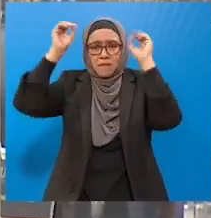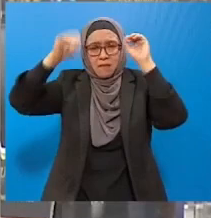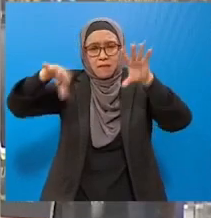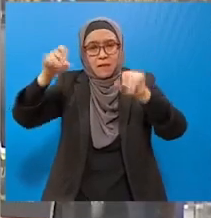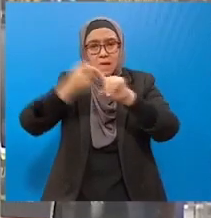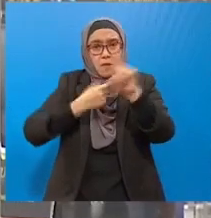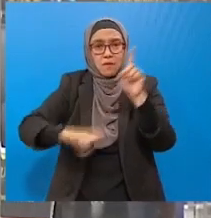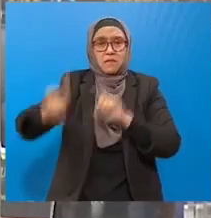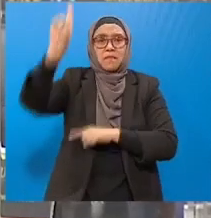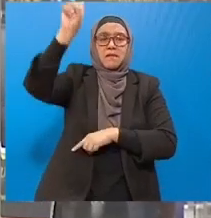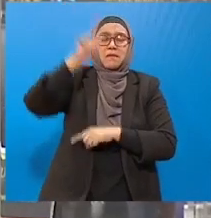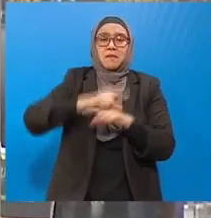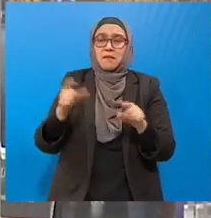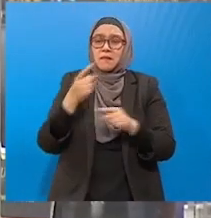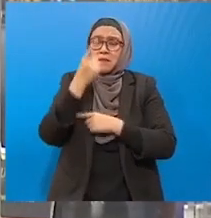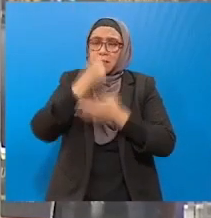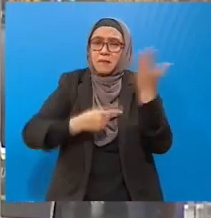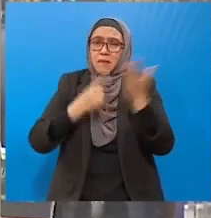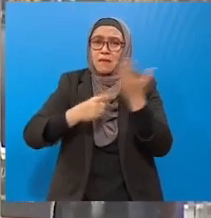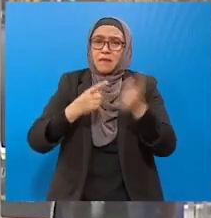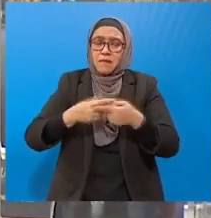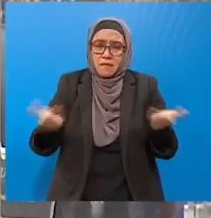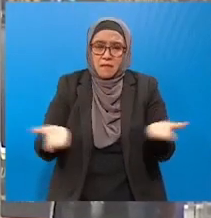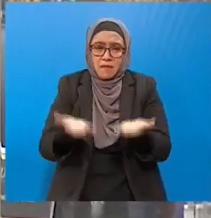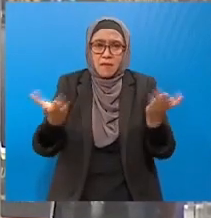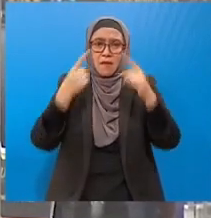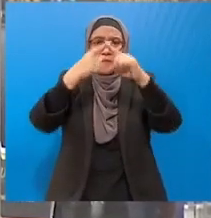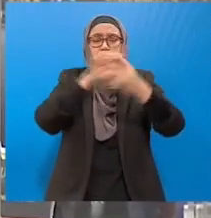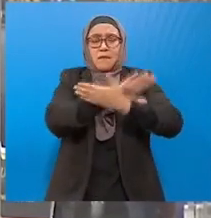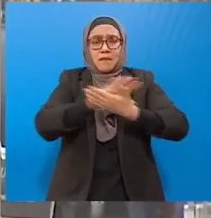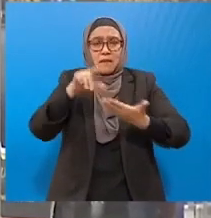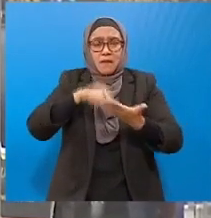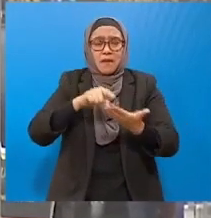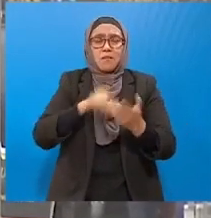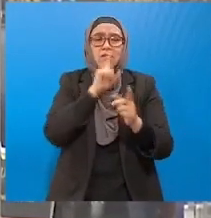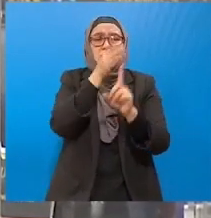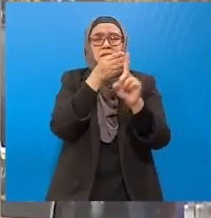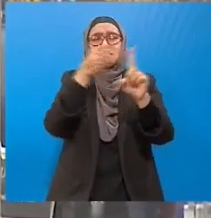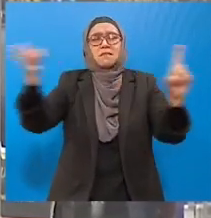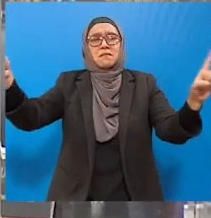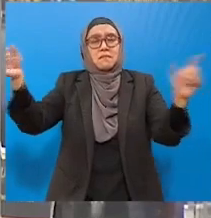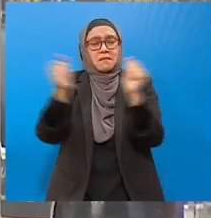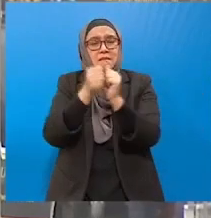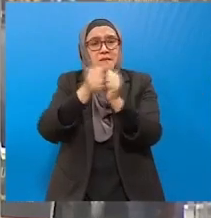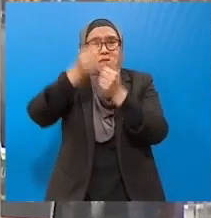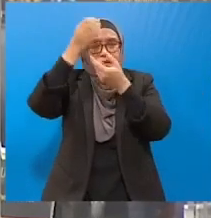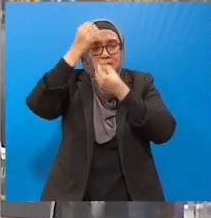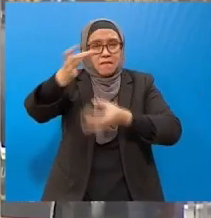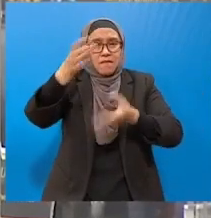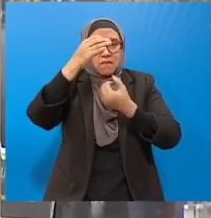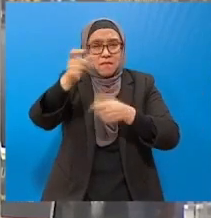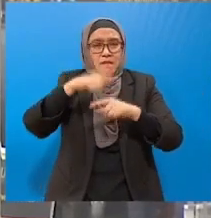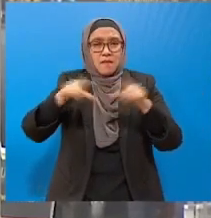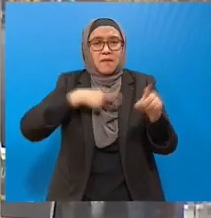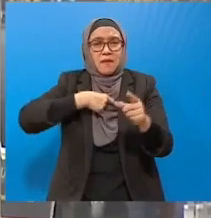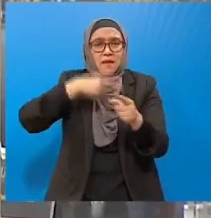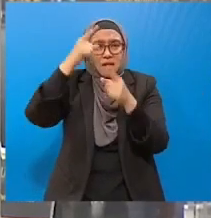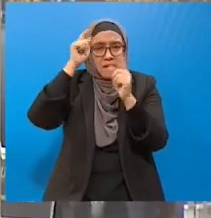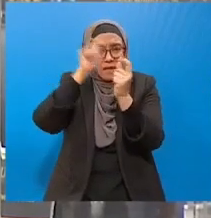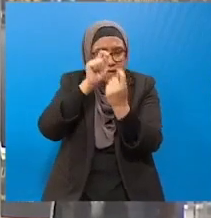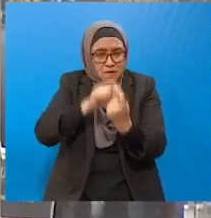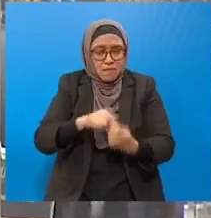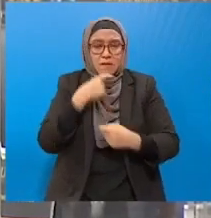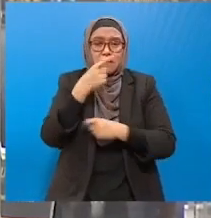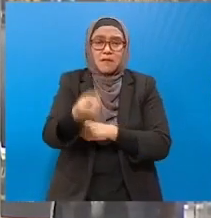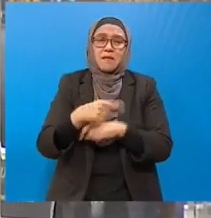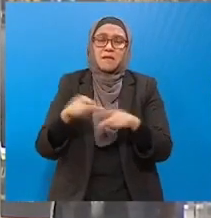dalam dewan yang mulai ini agak tersasar tanpa mendapat maklumat yang tepat dengan tanpa segan silu menyindir Raya Kelantan sebagai antara negeri